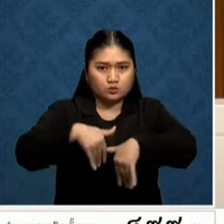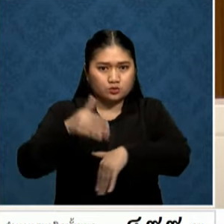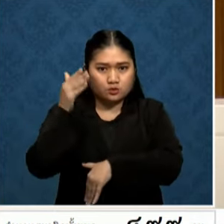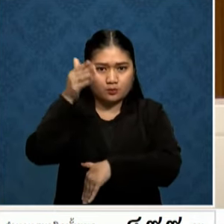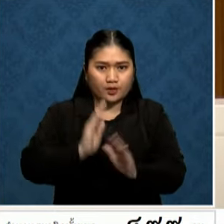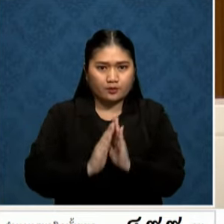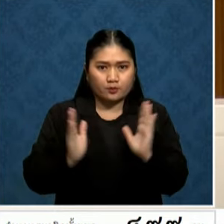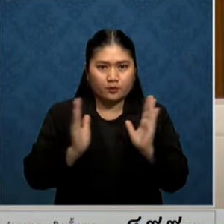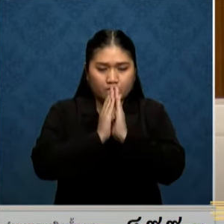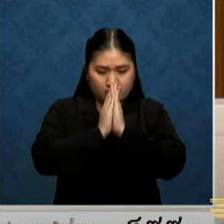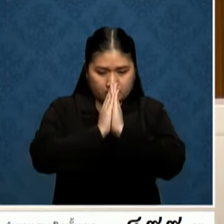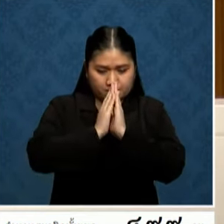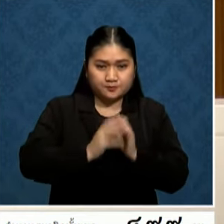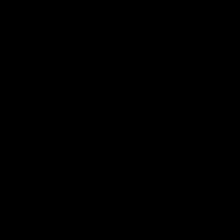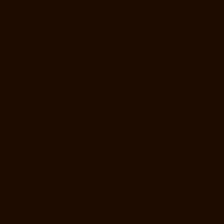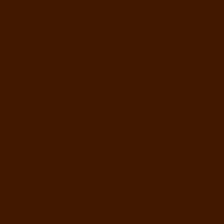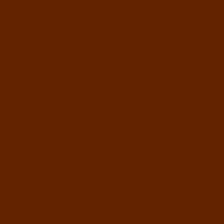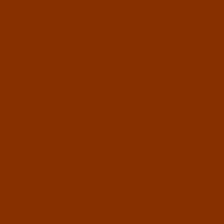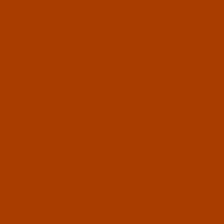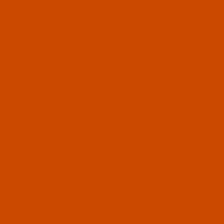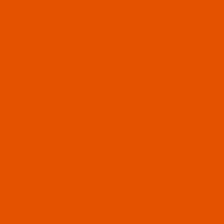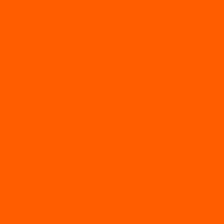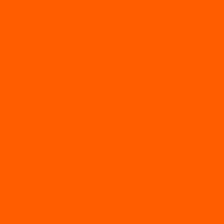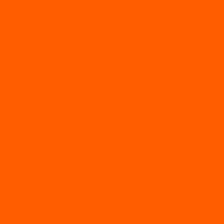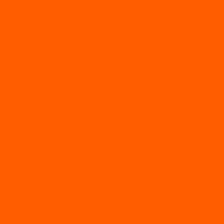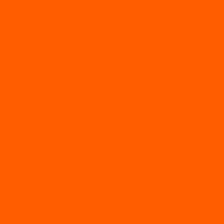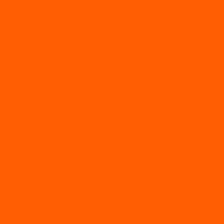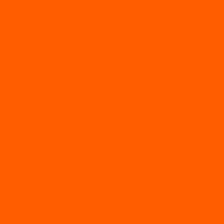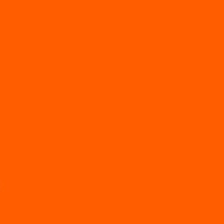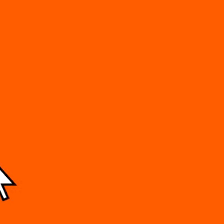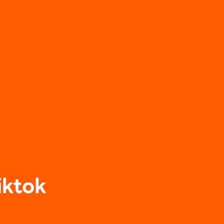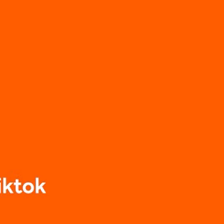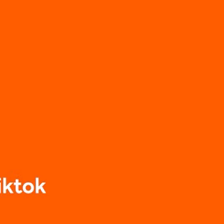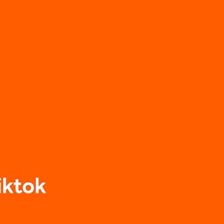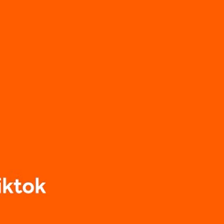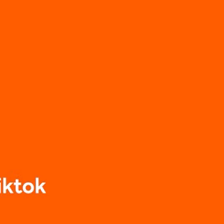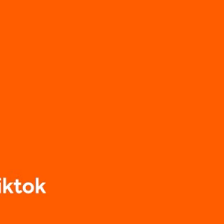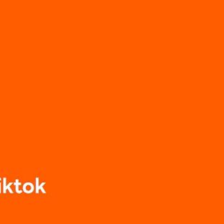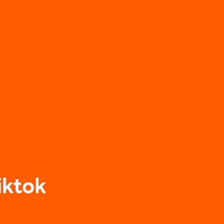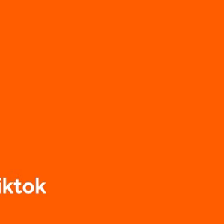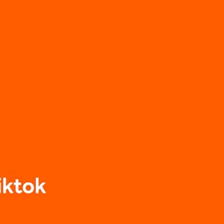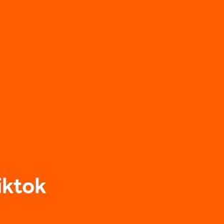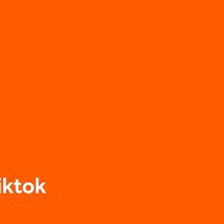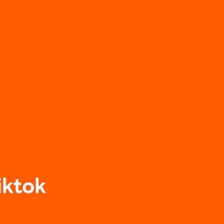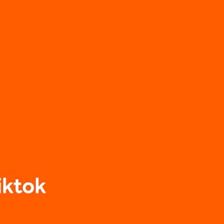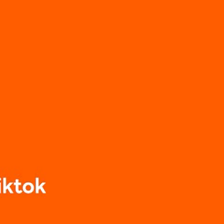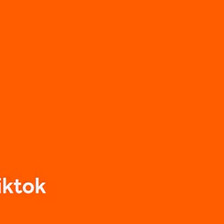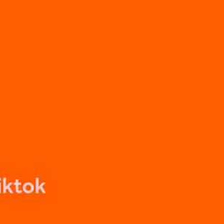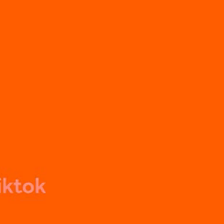ขอบ gez จะ theres.ขอุณครั